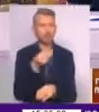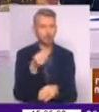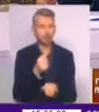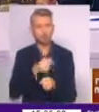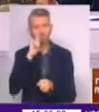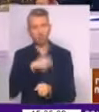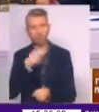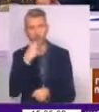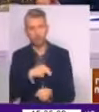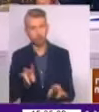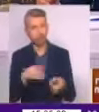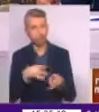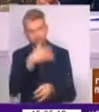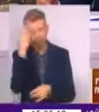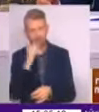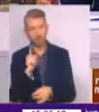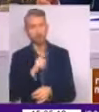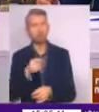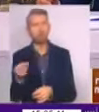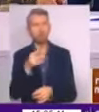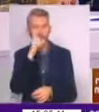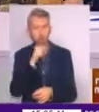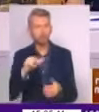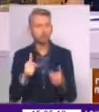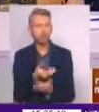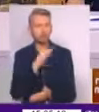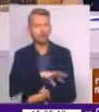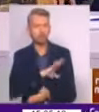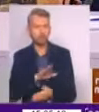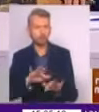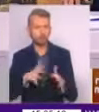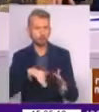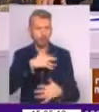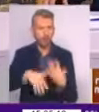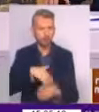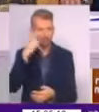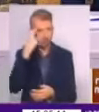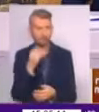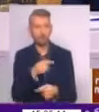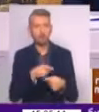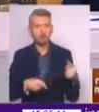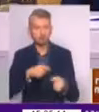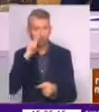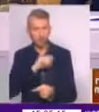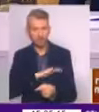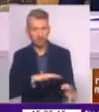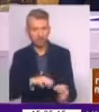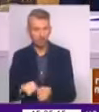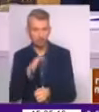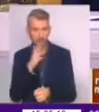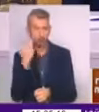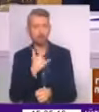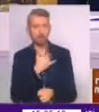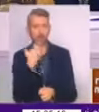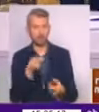Це треба не забувати, щоб Путін знову не скористався моментом хаосу в Києві і ще пів України не відгриз в момент, коли в нас немає